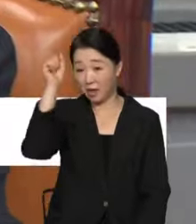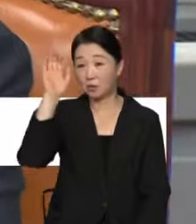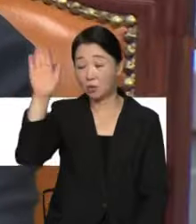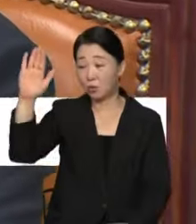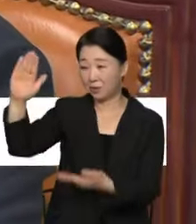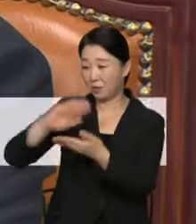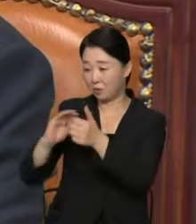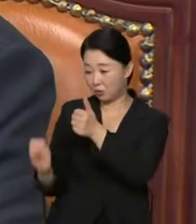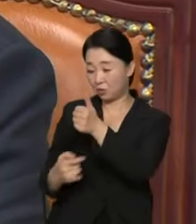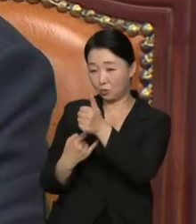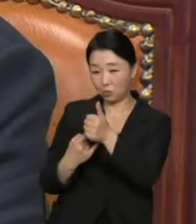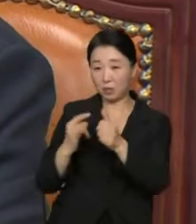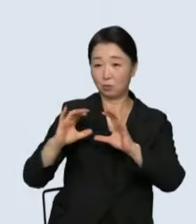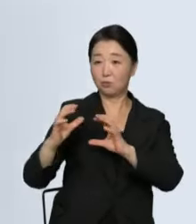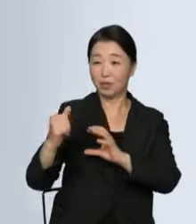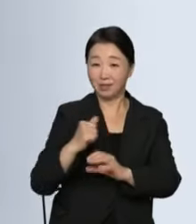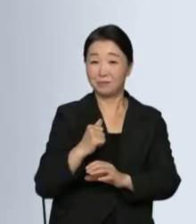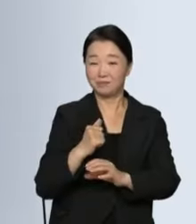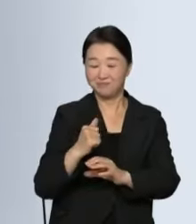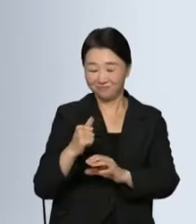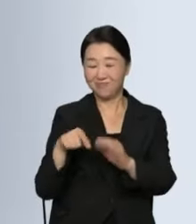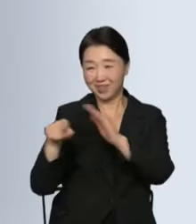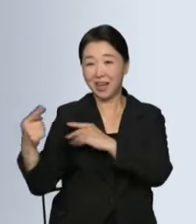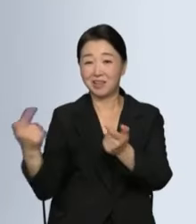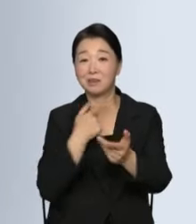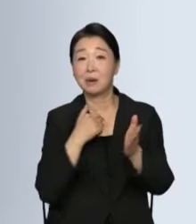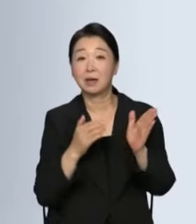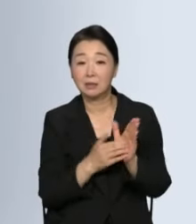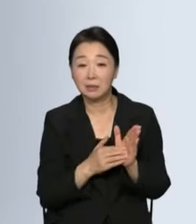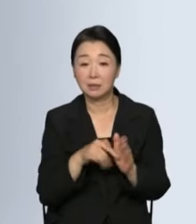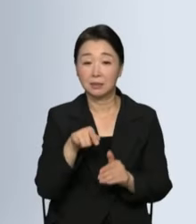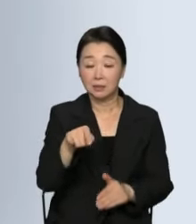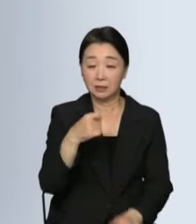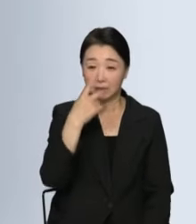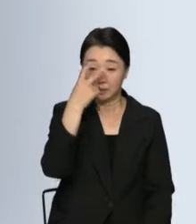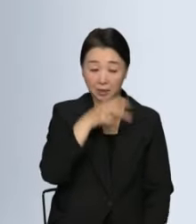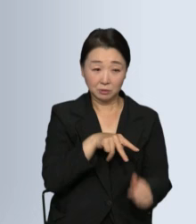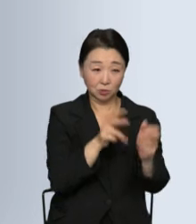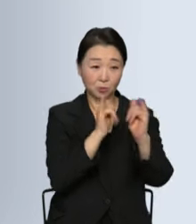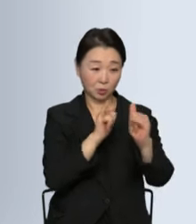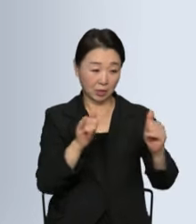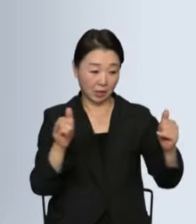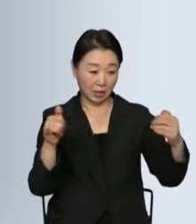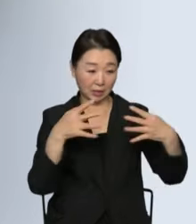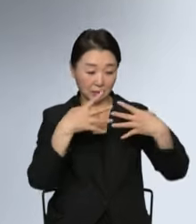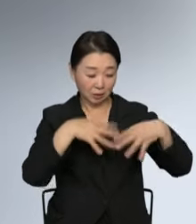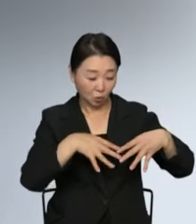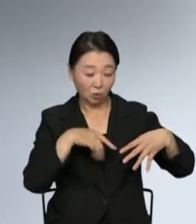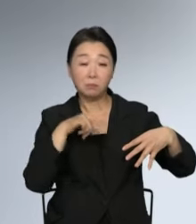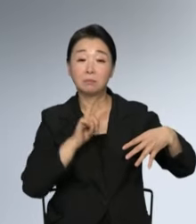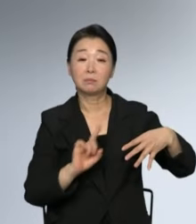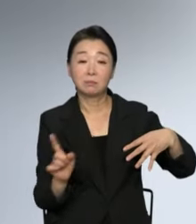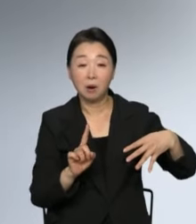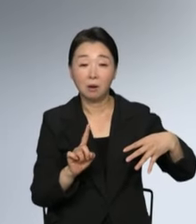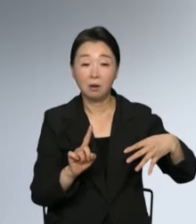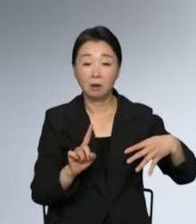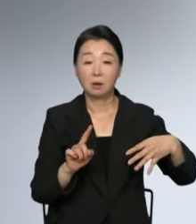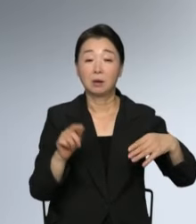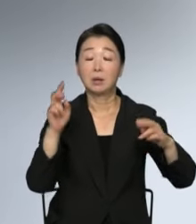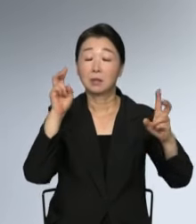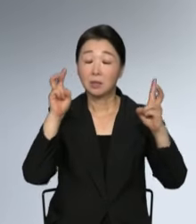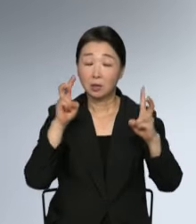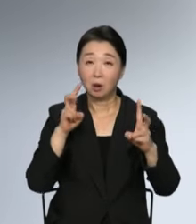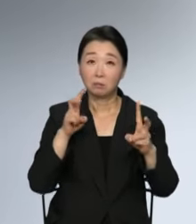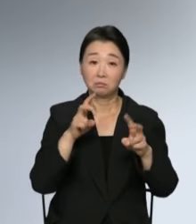인수위와 국민의힘을 거쳤습니다. 유암코 정관은 감사 후보자의 자격 요건으로 기업 구조조정 관련 실무 경험을